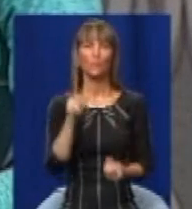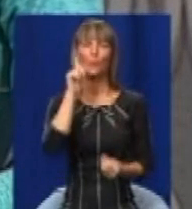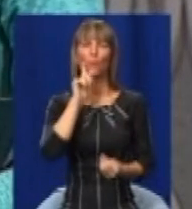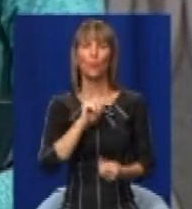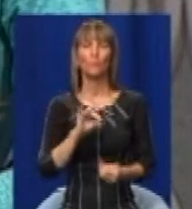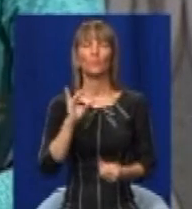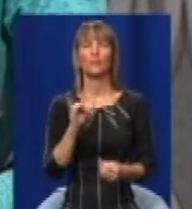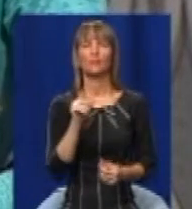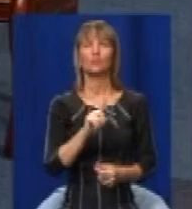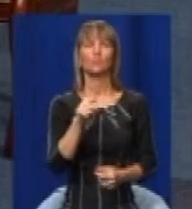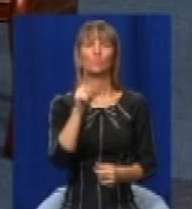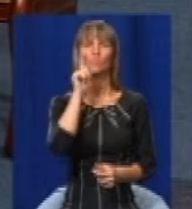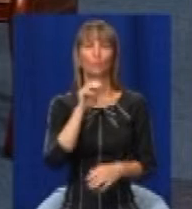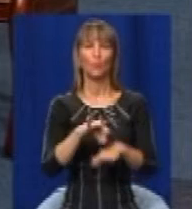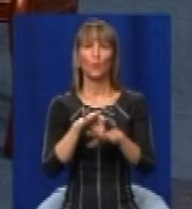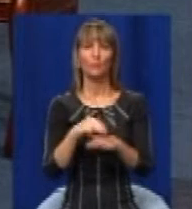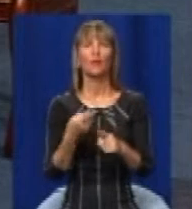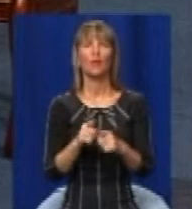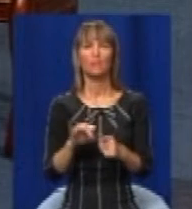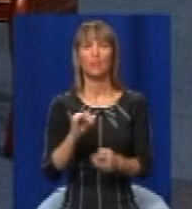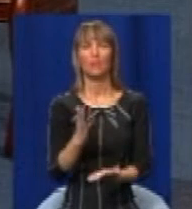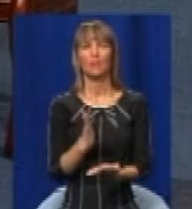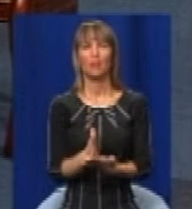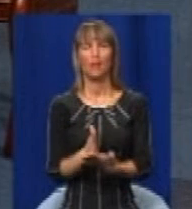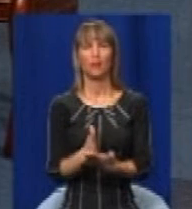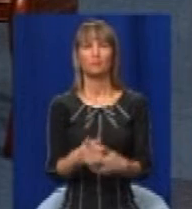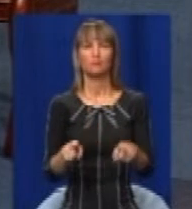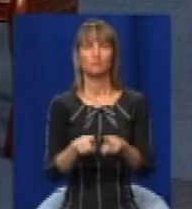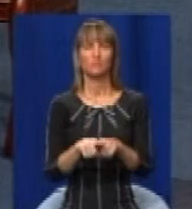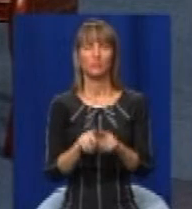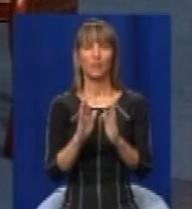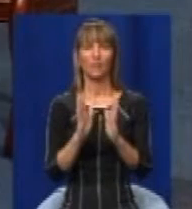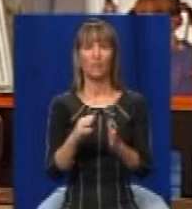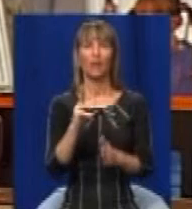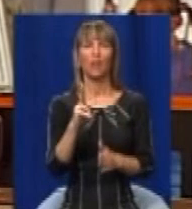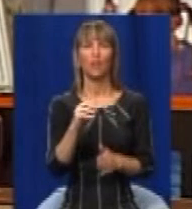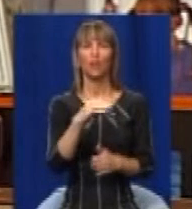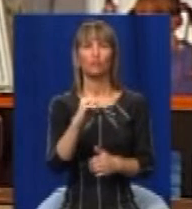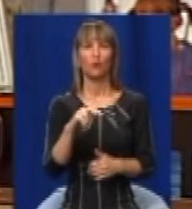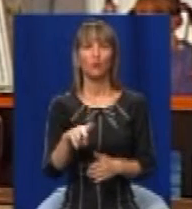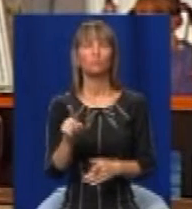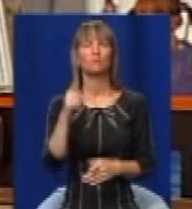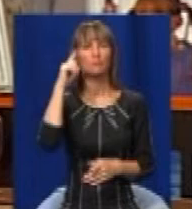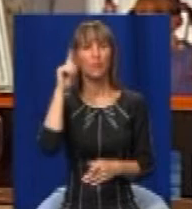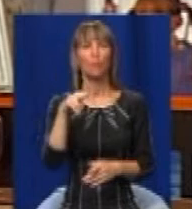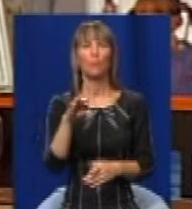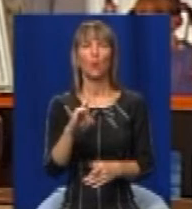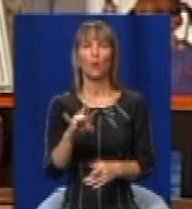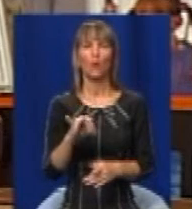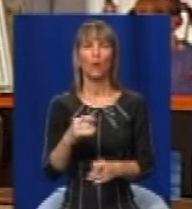І, власне, те, що тобі зручно носити, це і є такий от собі типовий casual. А що тобі відомо про цей стиль?